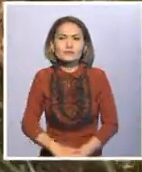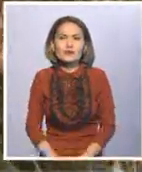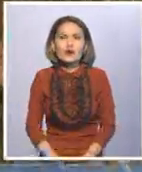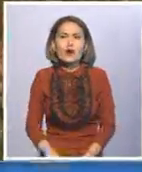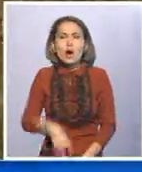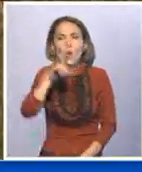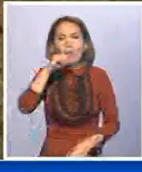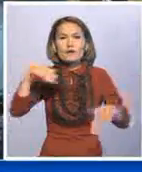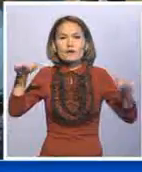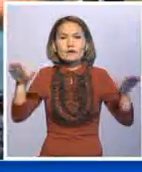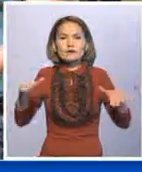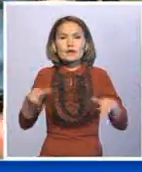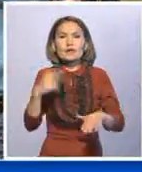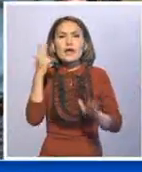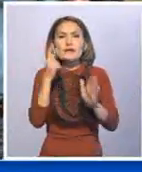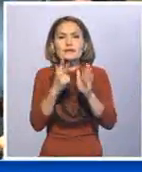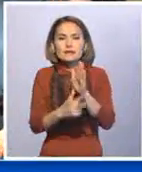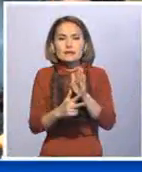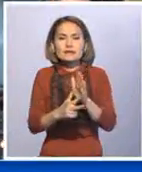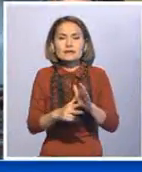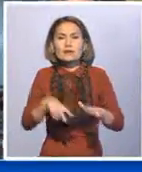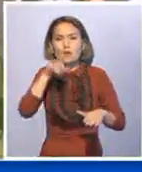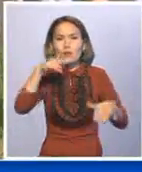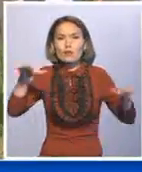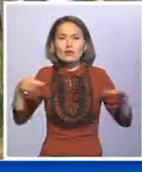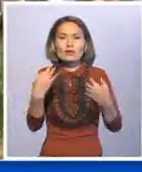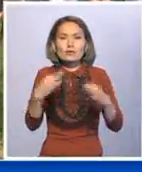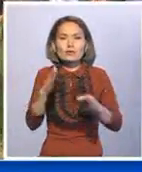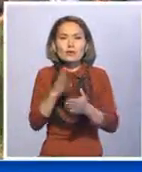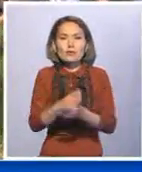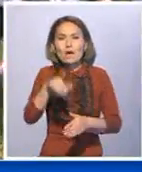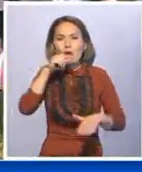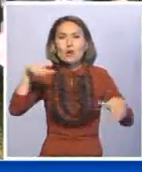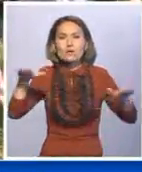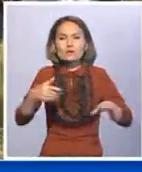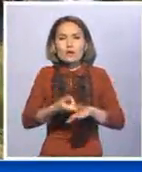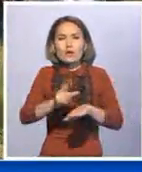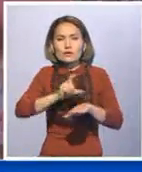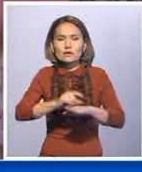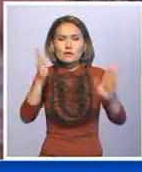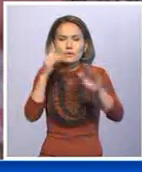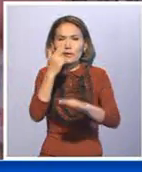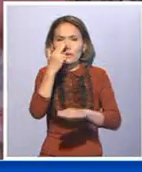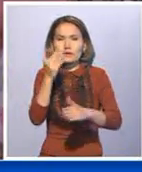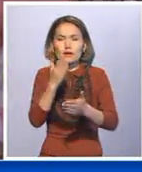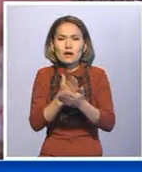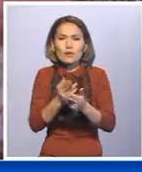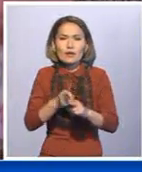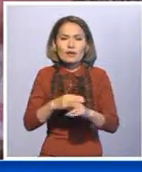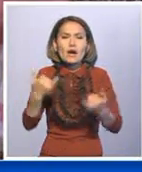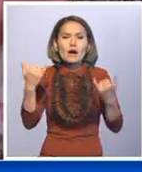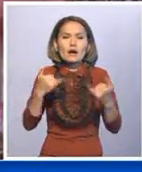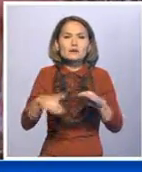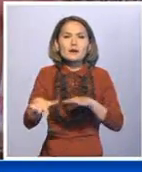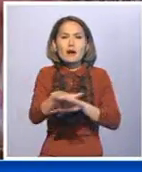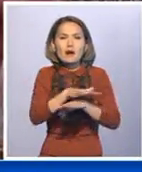Қырғауылдың 20 қоразы мен 80 мекені шөбі шүйігін сулы өңірге жіберіледі. Бұл құстың бейімделуіне де табиғатқа да пайдалы. Өйткені зерттеушілер бұл құстарды